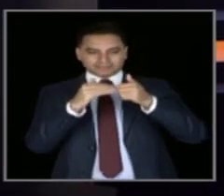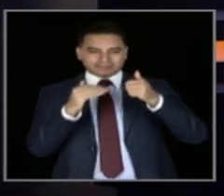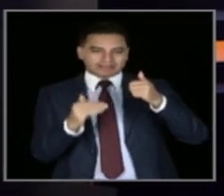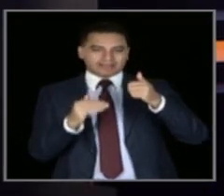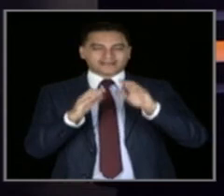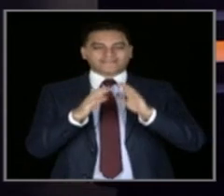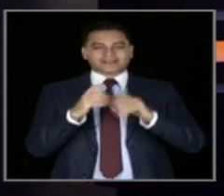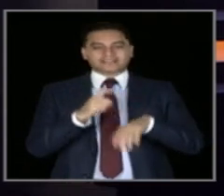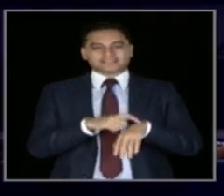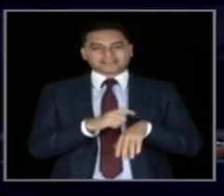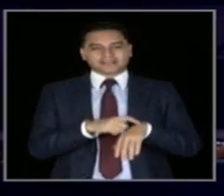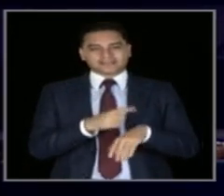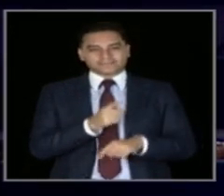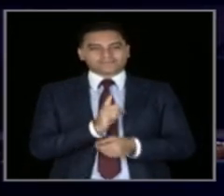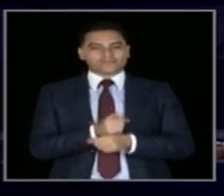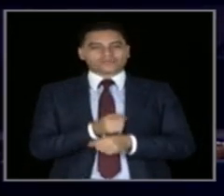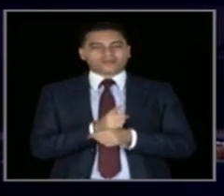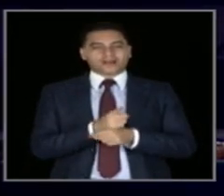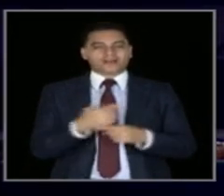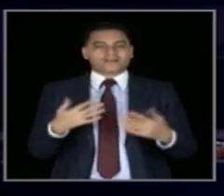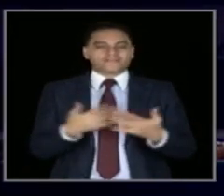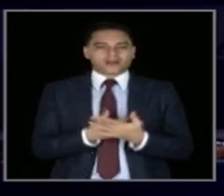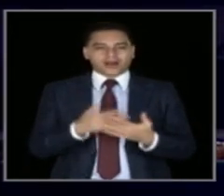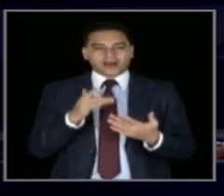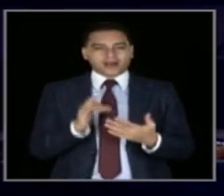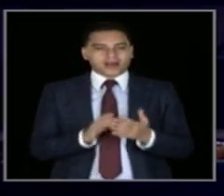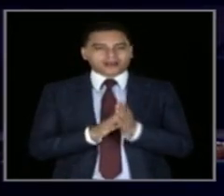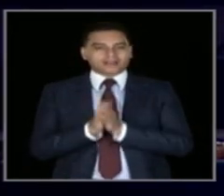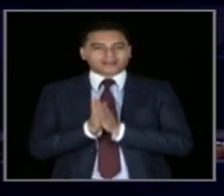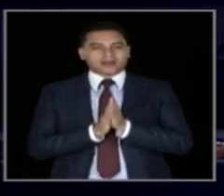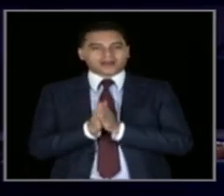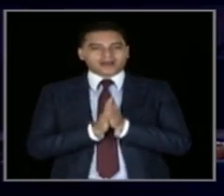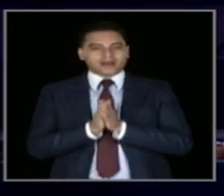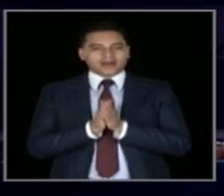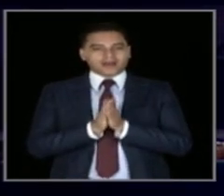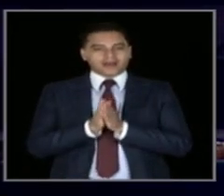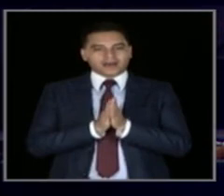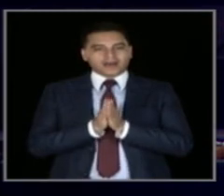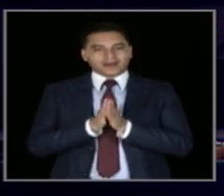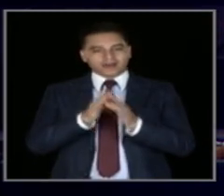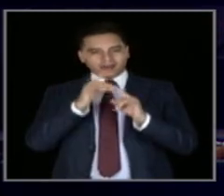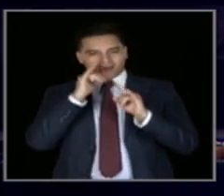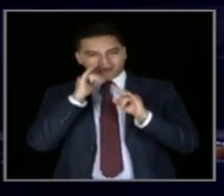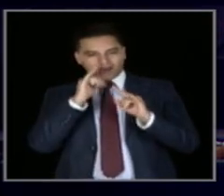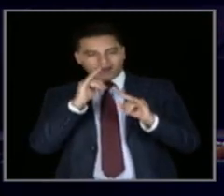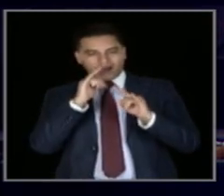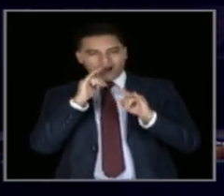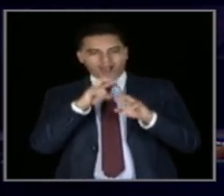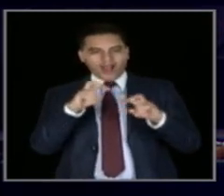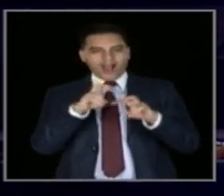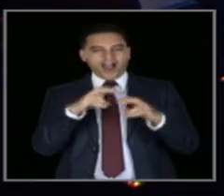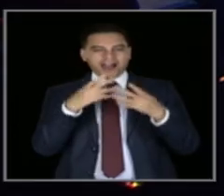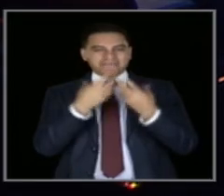طبعاً يا فرحة عبد الرحمن قاعد قعدة الجواسيس مع فريق